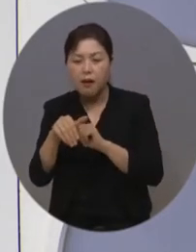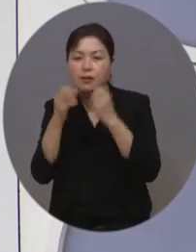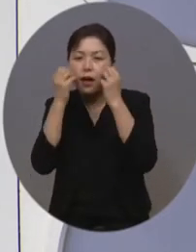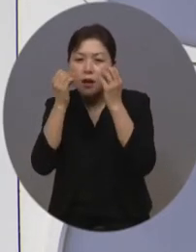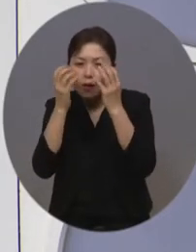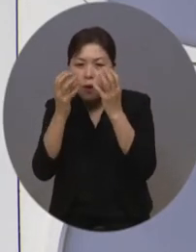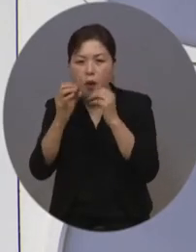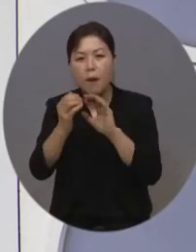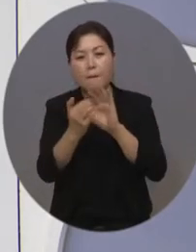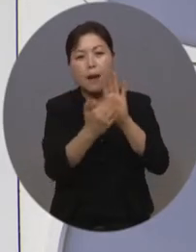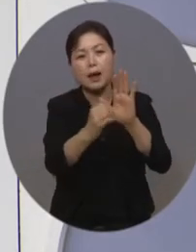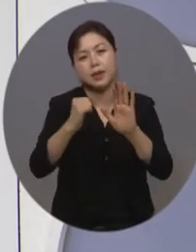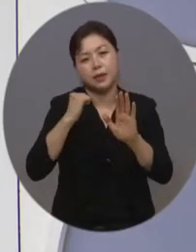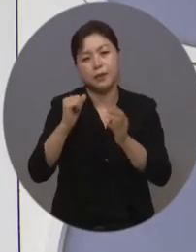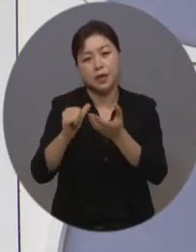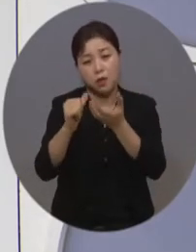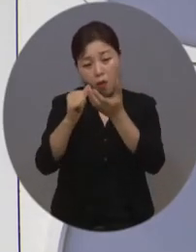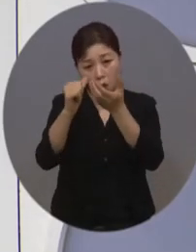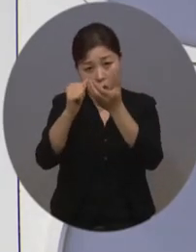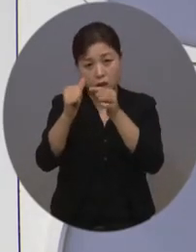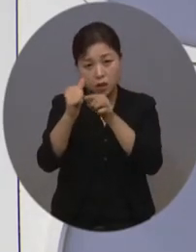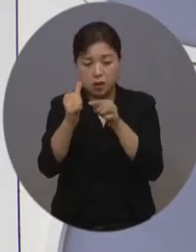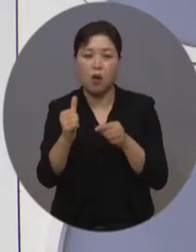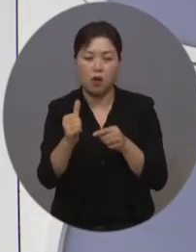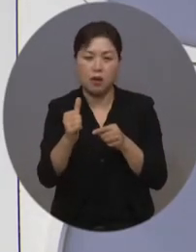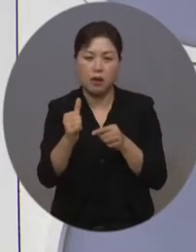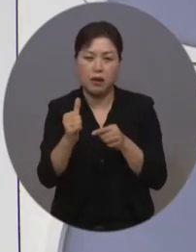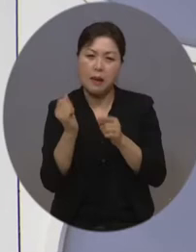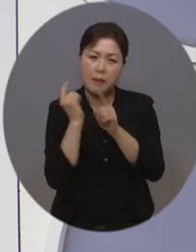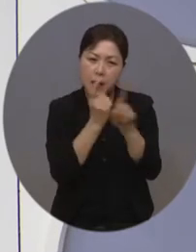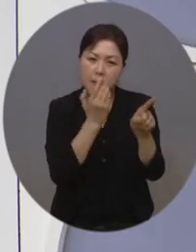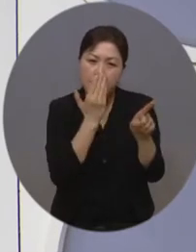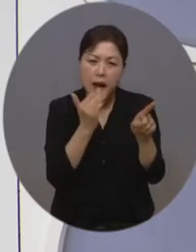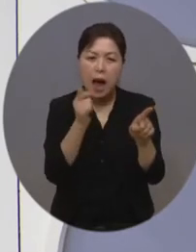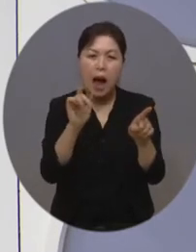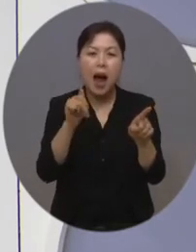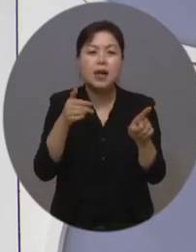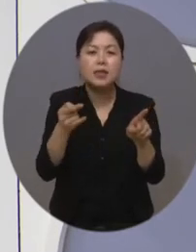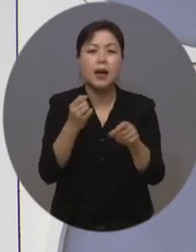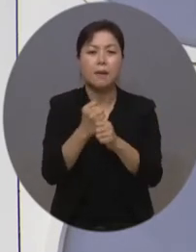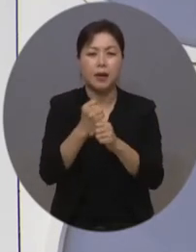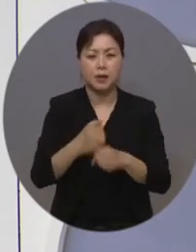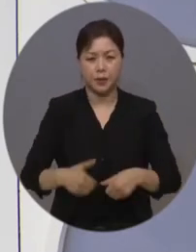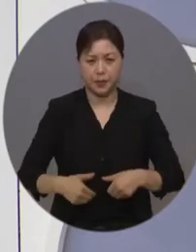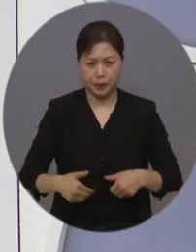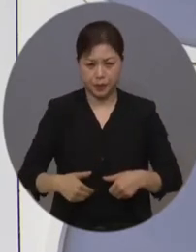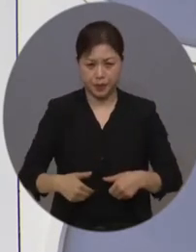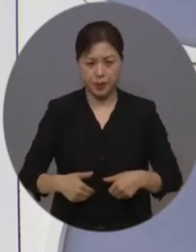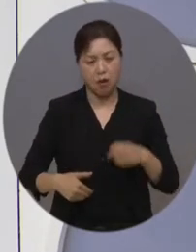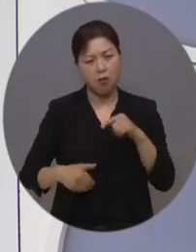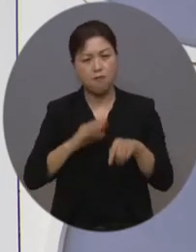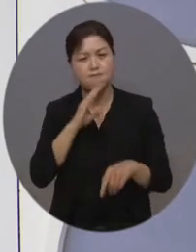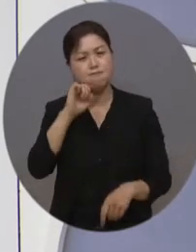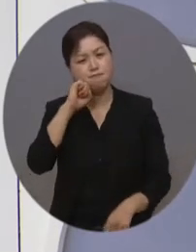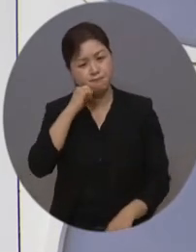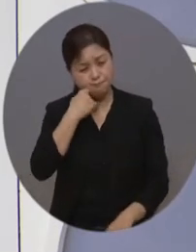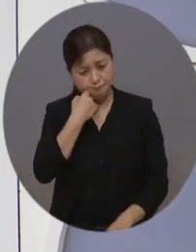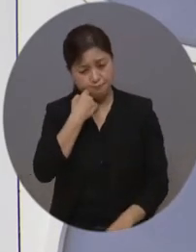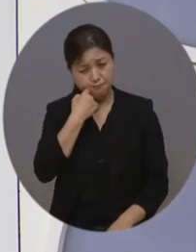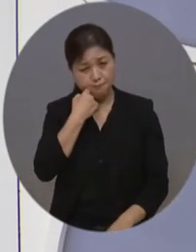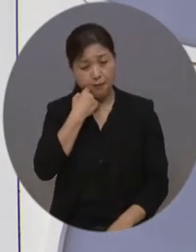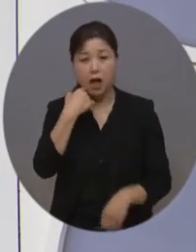만들어내야 된다. 그게 아주 참 학자들에게 어려운 숙제인데 이번에는 상당히 시간이 한 거의